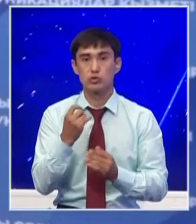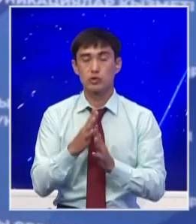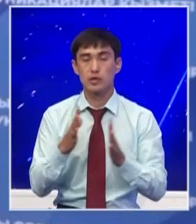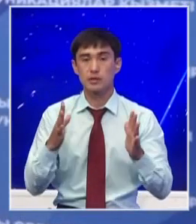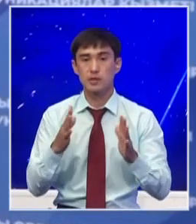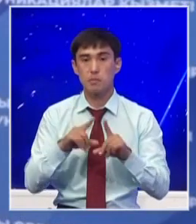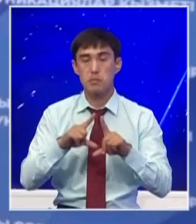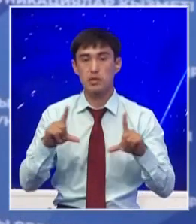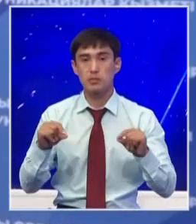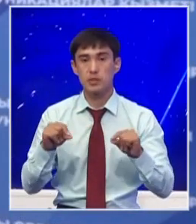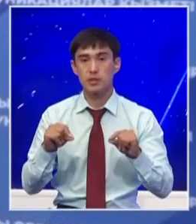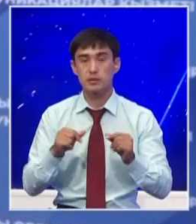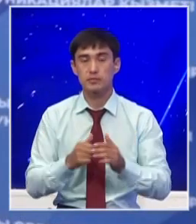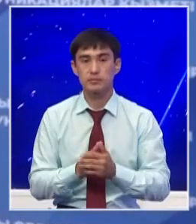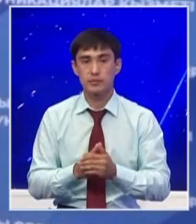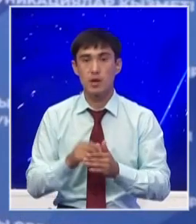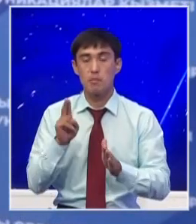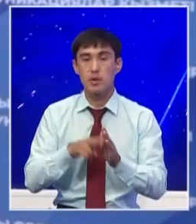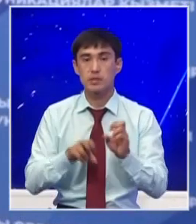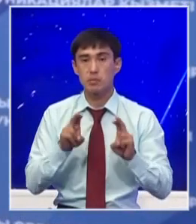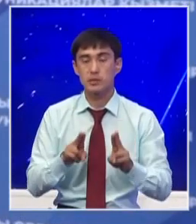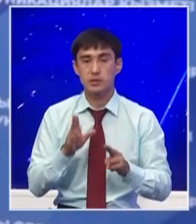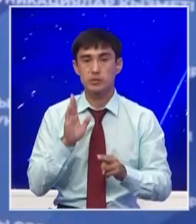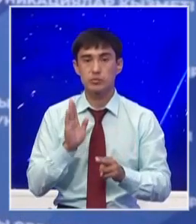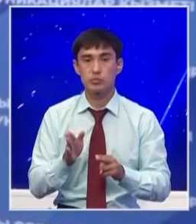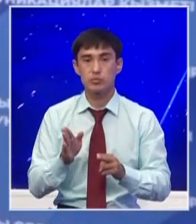астам мектептердің қауіпсіздік жүйесі